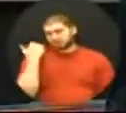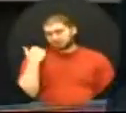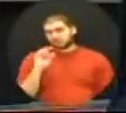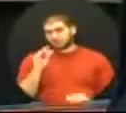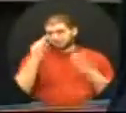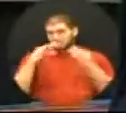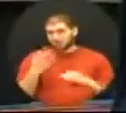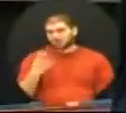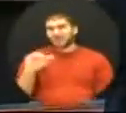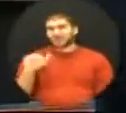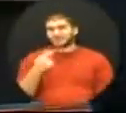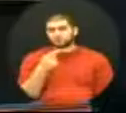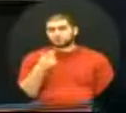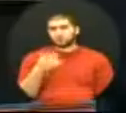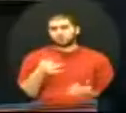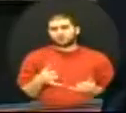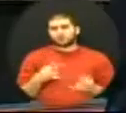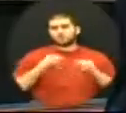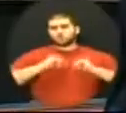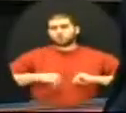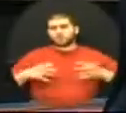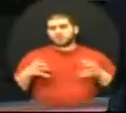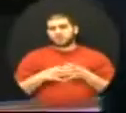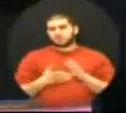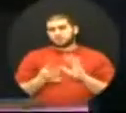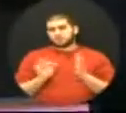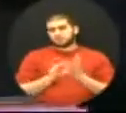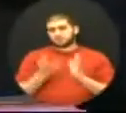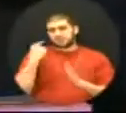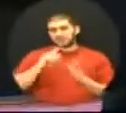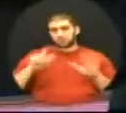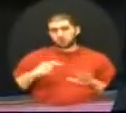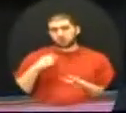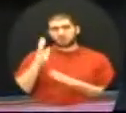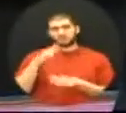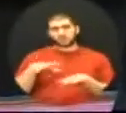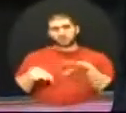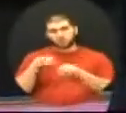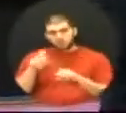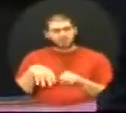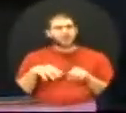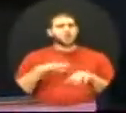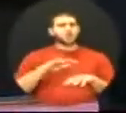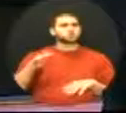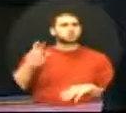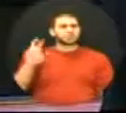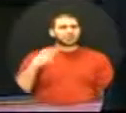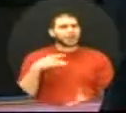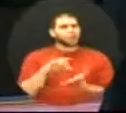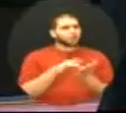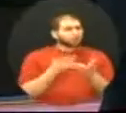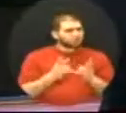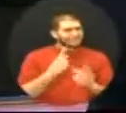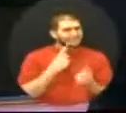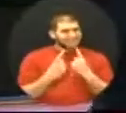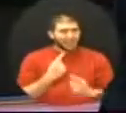הכבוד לאבי גבאי, שהוא עכשיו, הוא יושב ראש המפלגה מאז חודש יולי. אני הלכתי לשומרון, אני הלכתי לגוש עציון, אני הולכת לכל מקום שבו אני יכולה לנהל